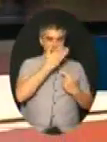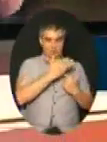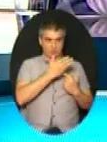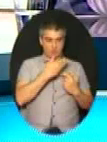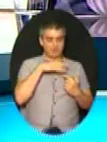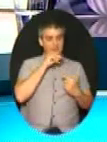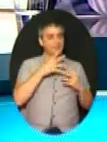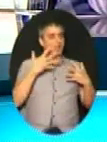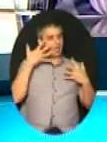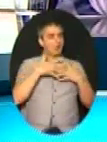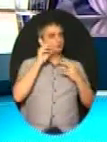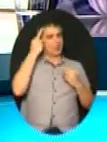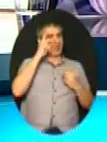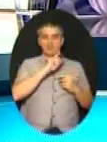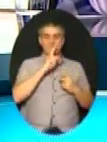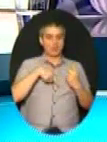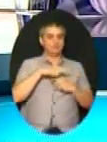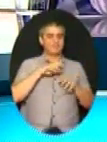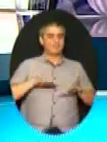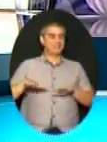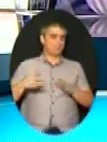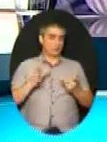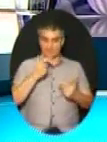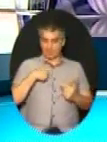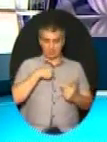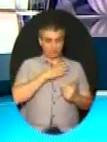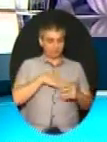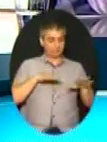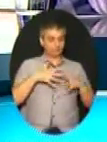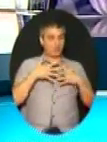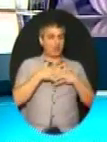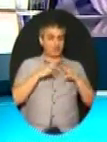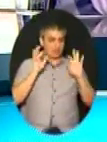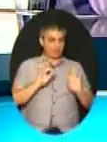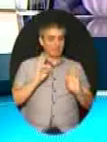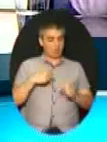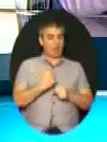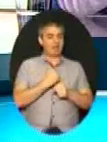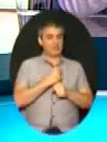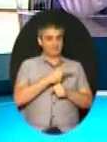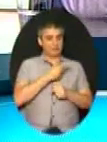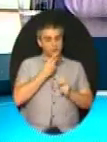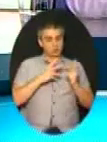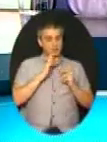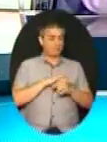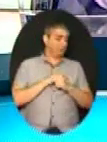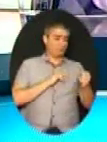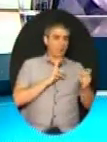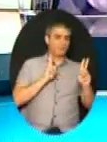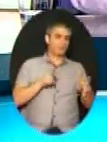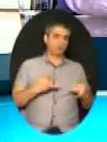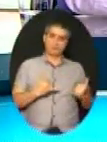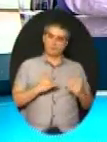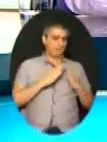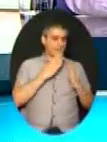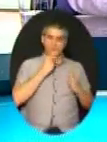אני מדבר על אחדות סביב רעיון, ולא אחדות סביב כיסאות. ואם אנחנו רוצים ממשלת אחדות אמיתית שיכולה לתפקד שהיא יותר שמאלה ממה שיש היום,